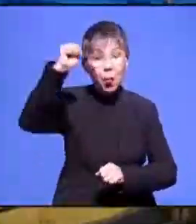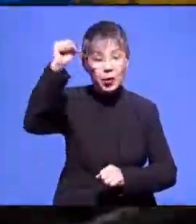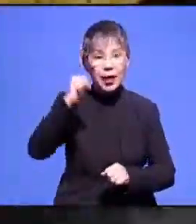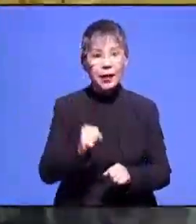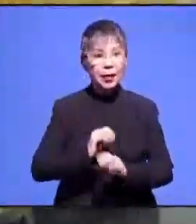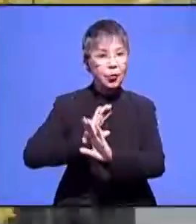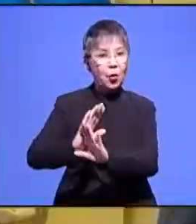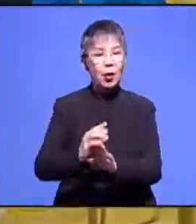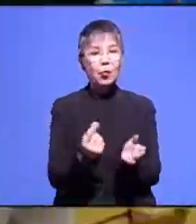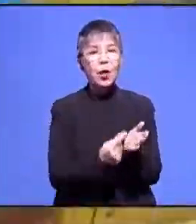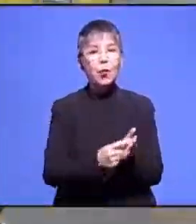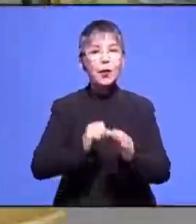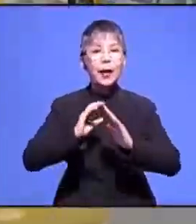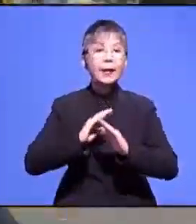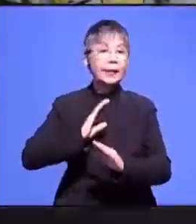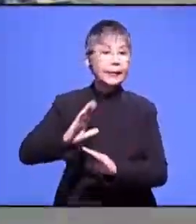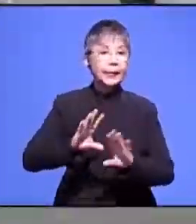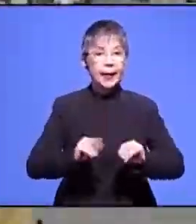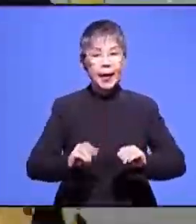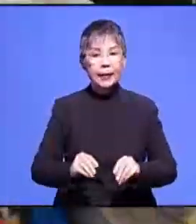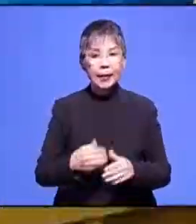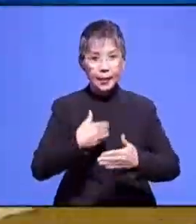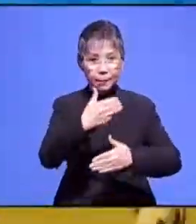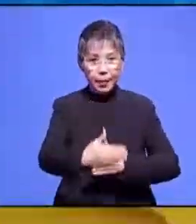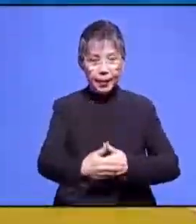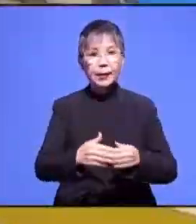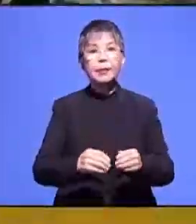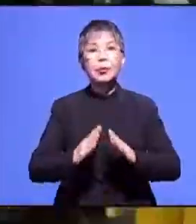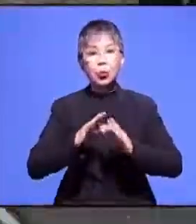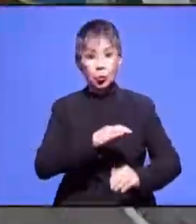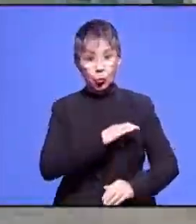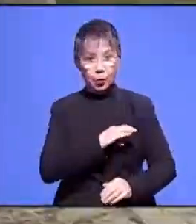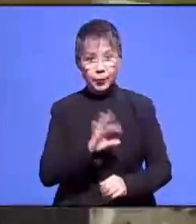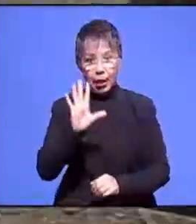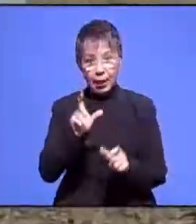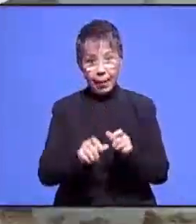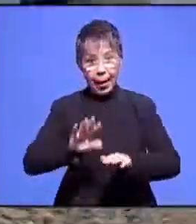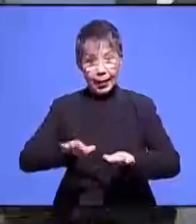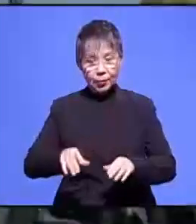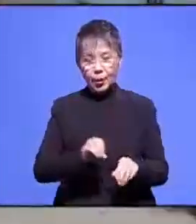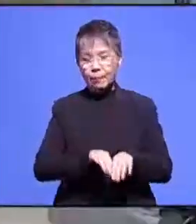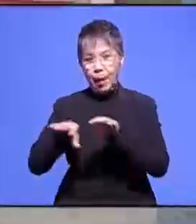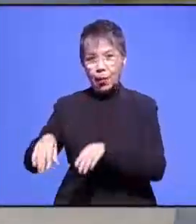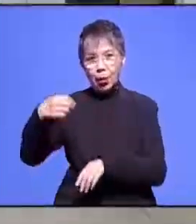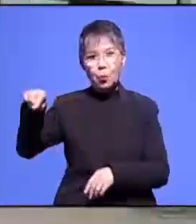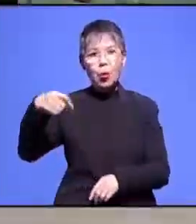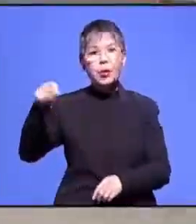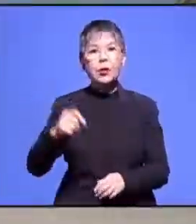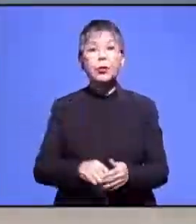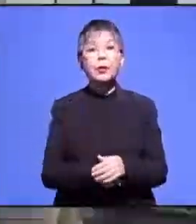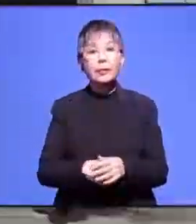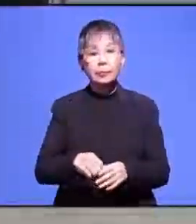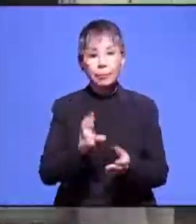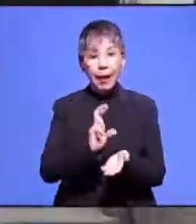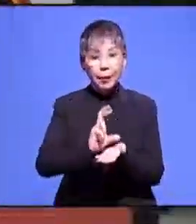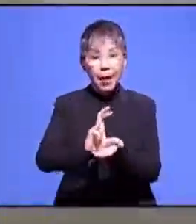Cipta kerja di depan Istana Merdeka 5 pelajar yang terjaring razia dibawa ke mapolsek Pademangan untuk didata